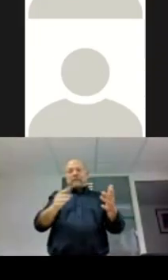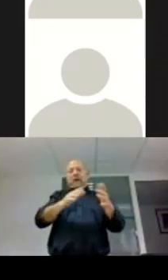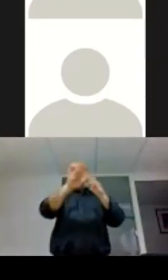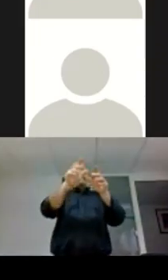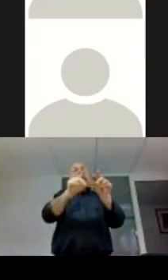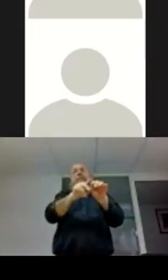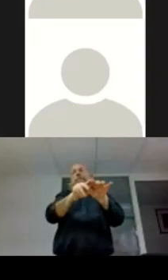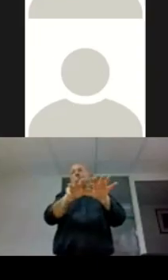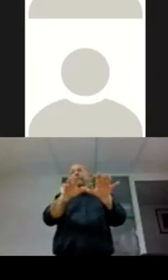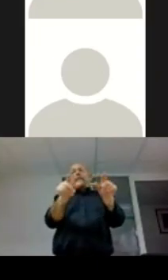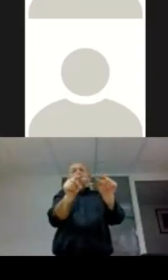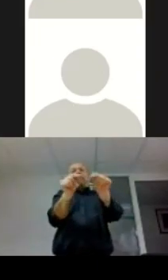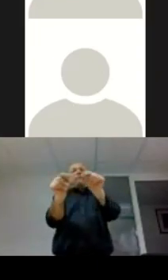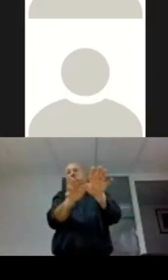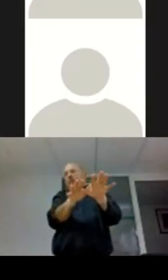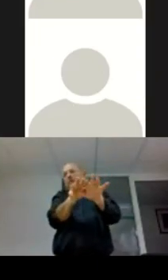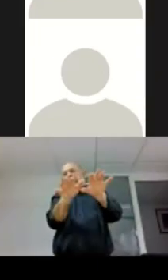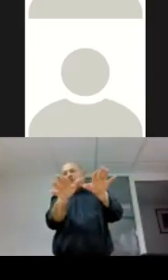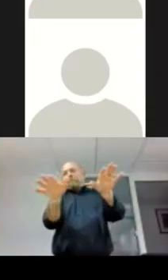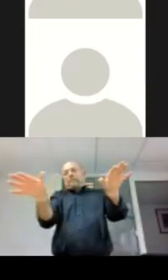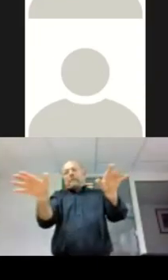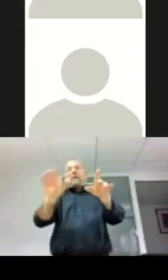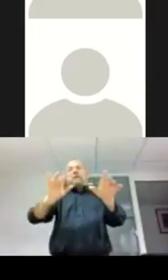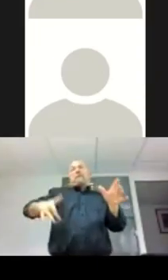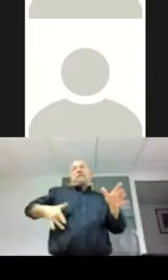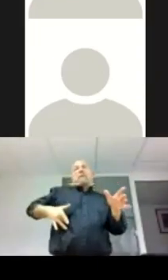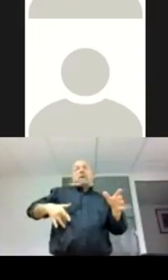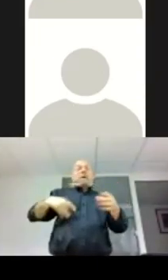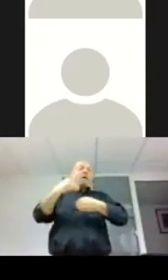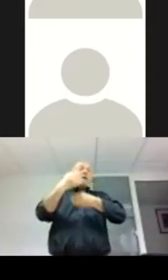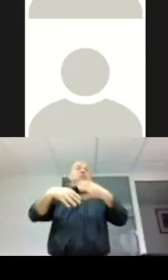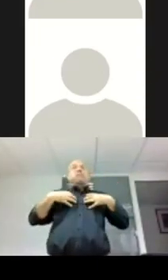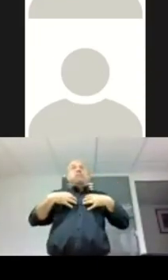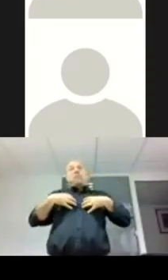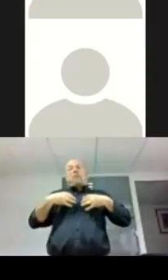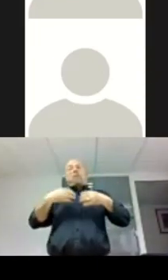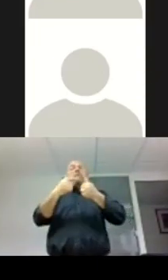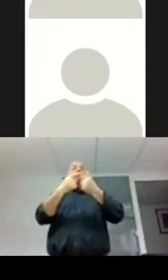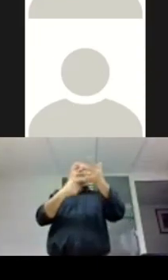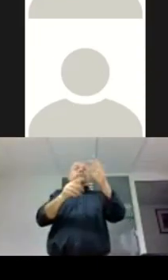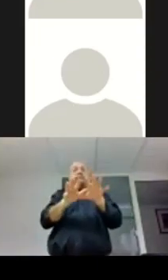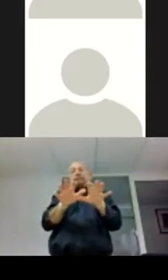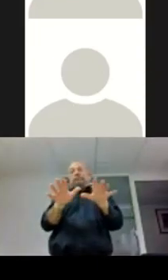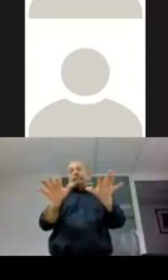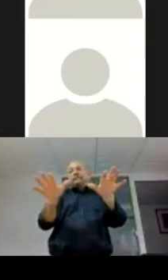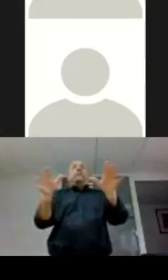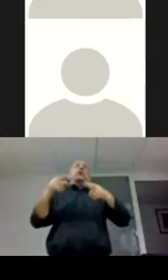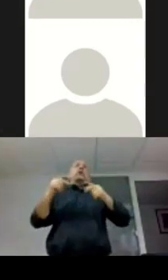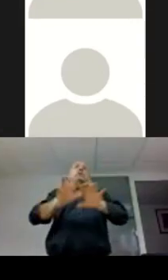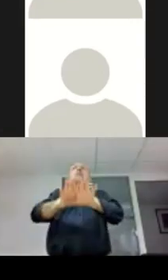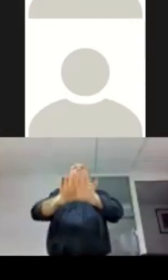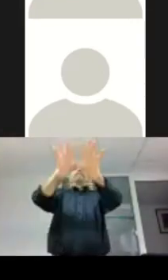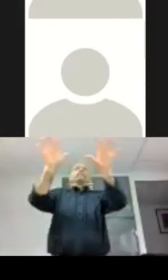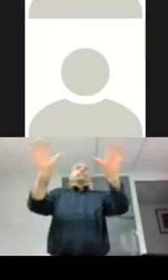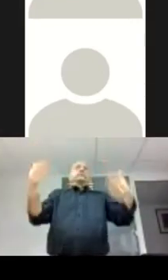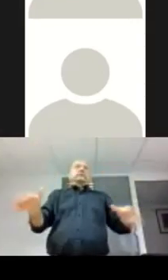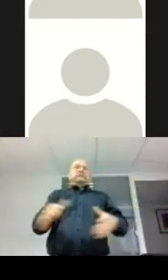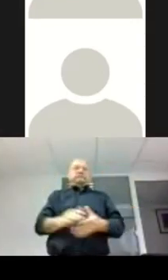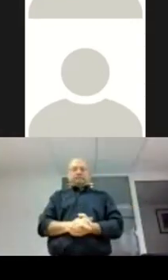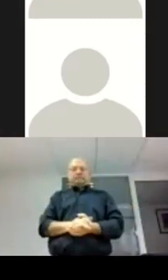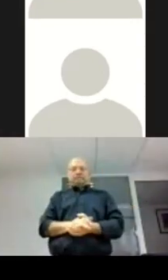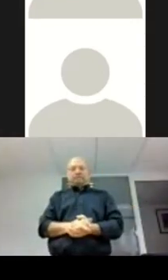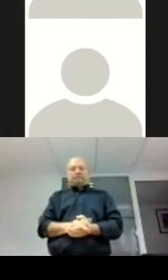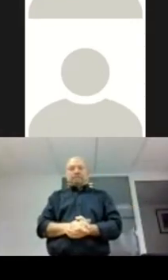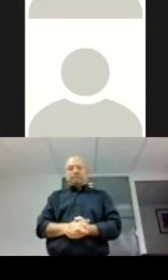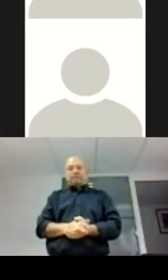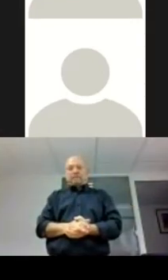systémique, et puis après, potentiellement, aller coloniser d'autres organes, comme le foie, comme les poumons, pour faire des